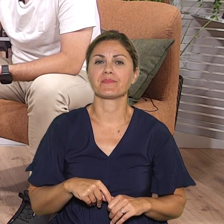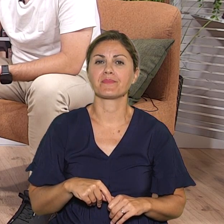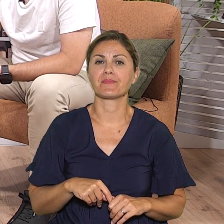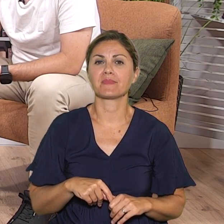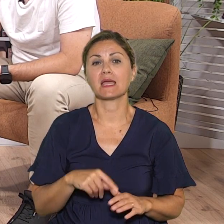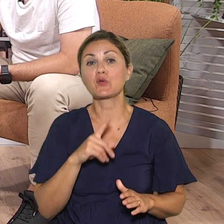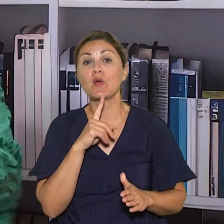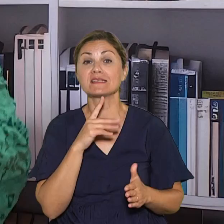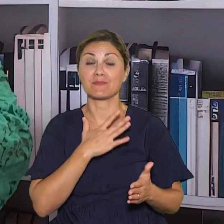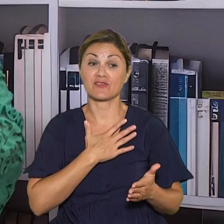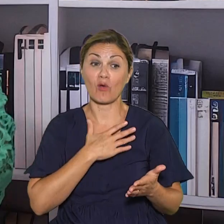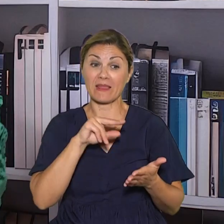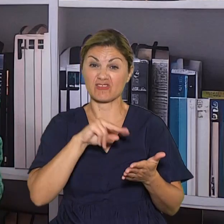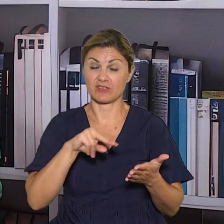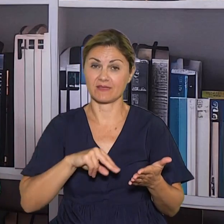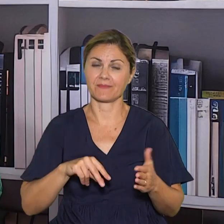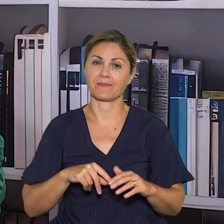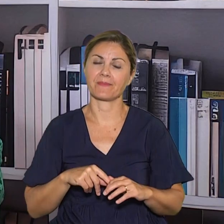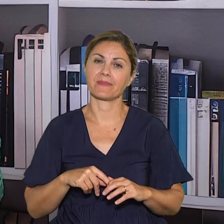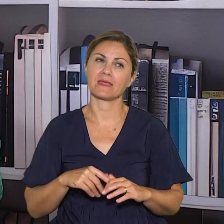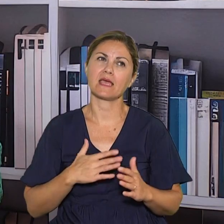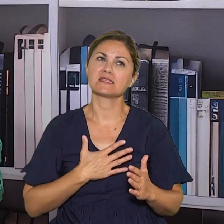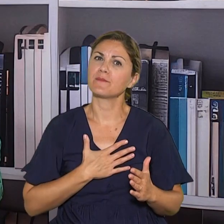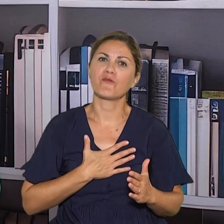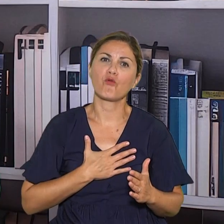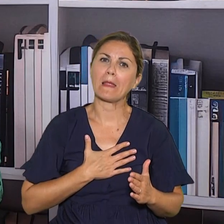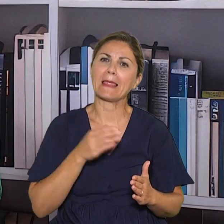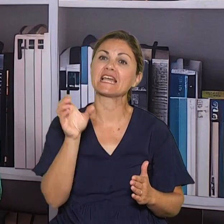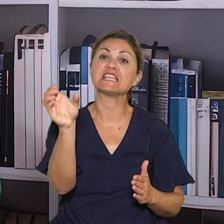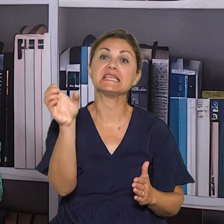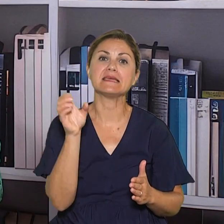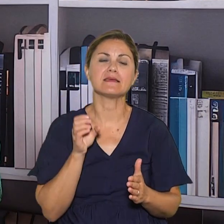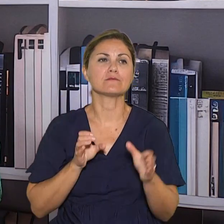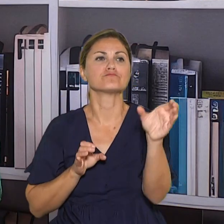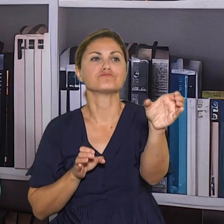Ko mi je bio uzor? Ja sam čitala